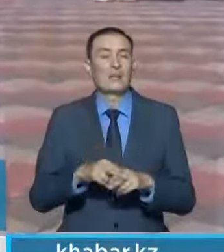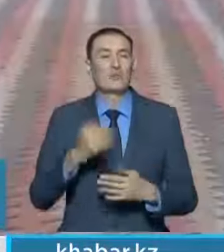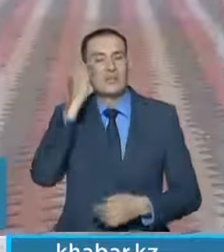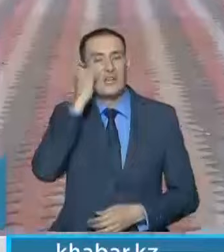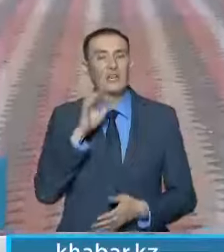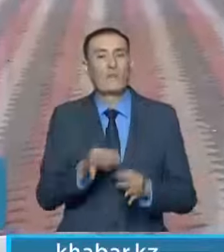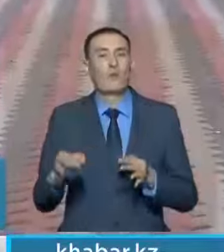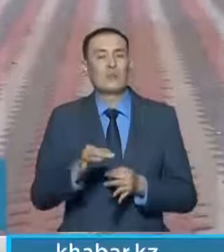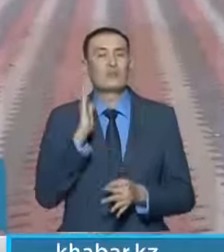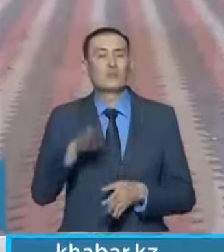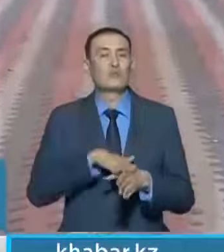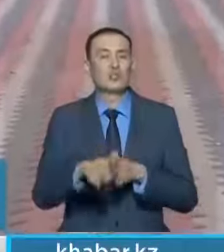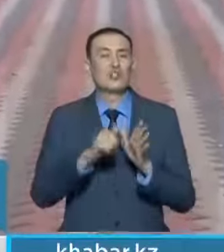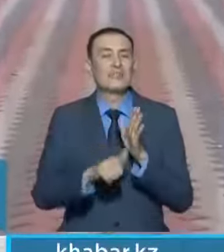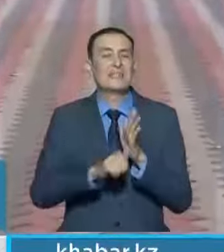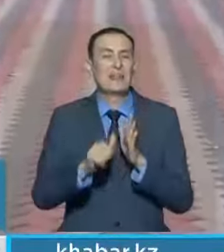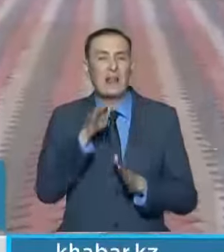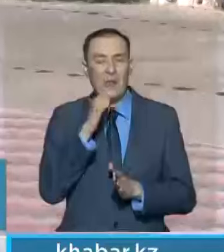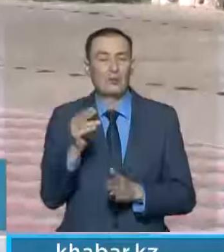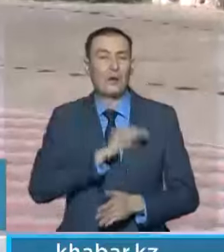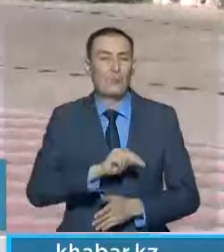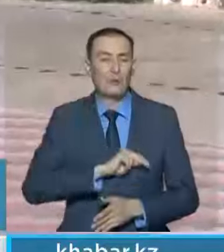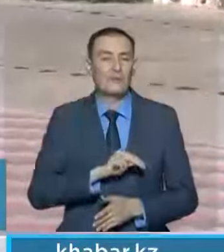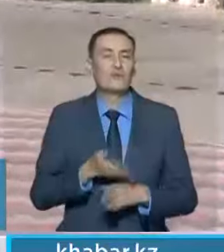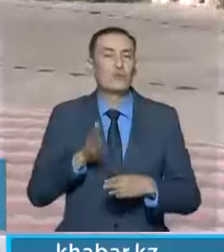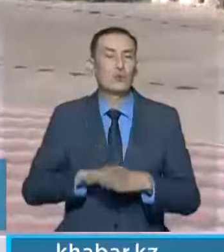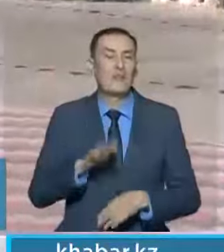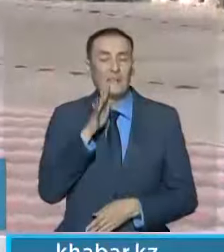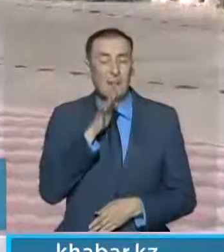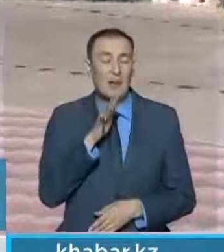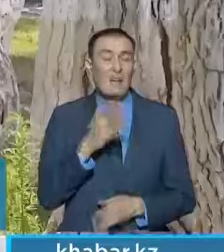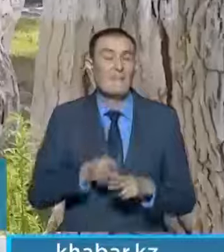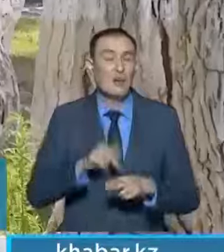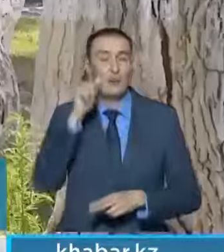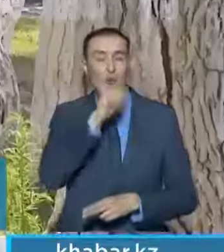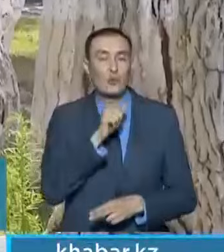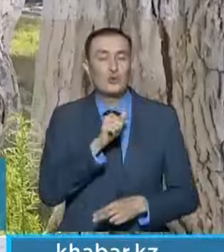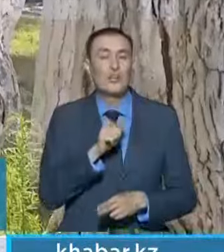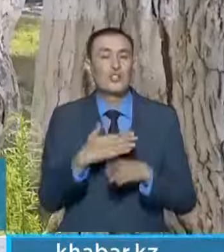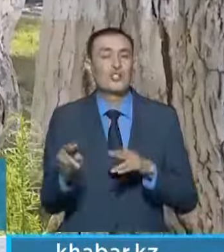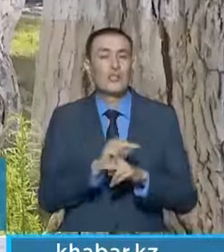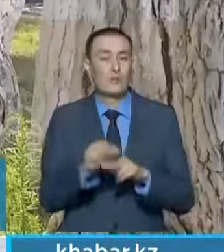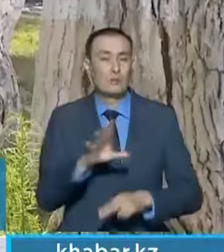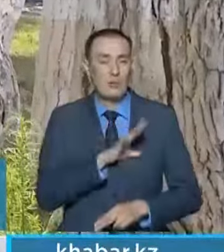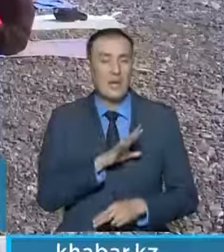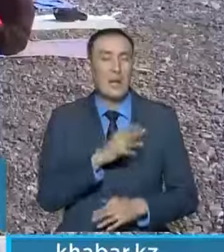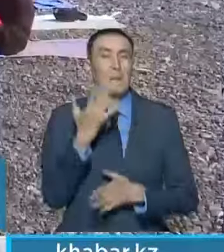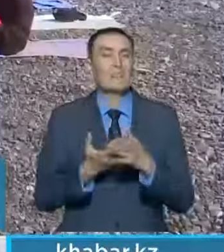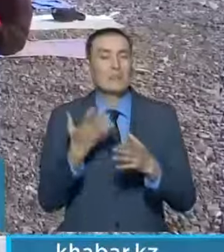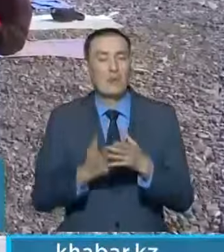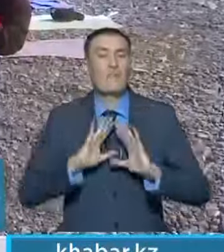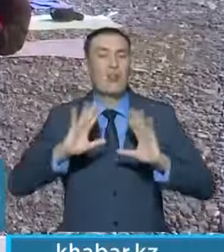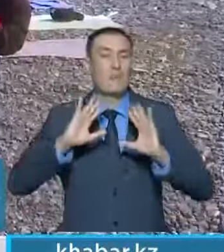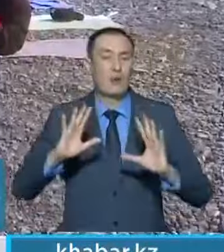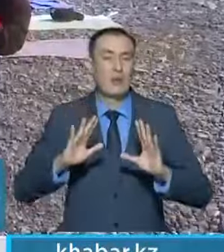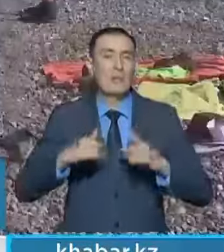области. В следующем году ему исполнится 60 лет. И он работал даже в самые трудные времена. В этом году здесь провели частичный ремонт. Появились баскетбольные и